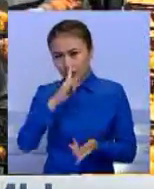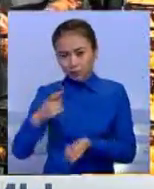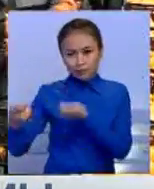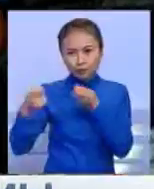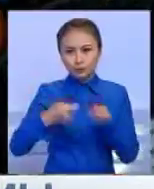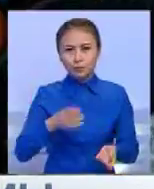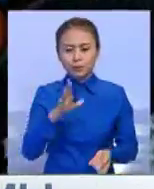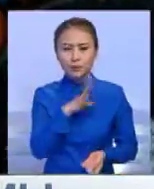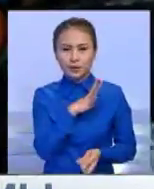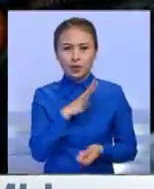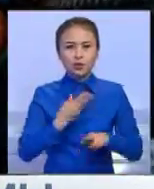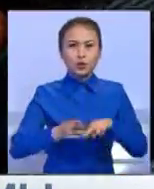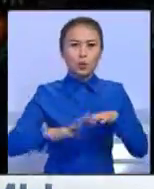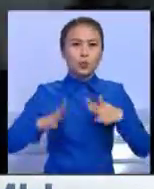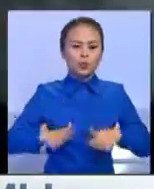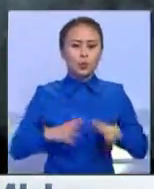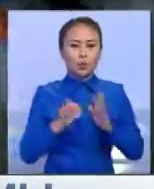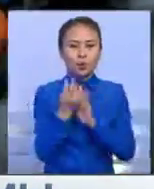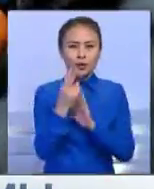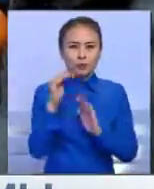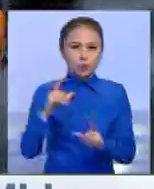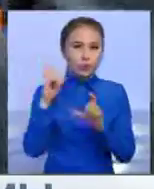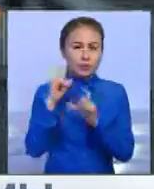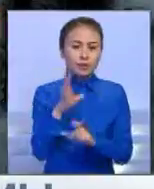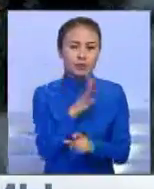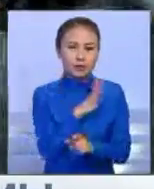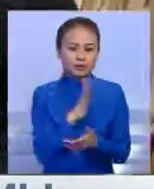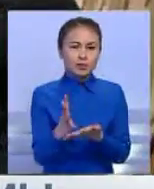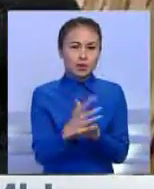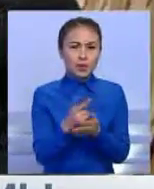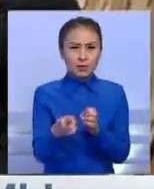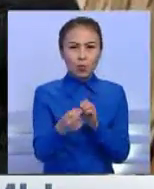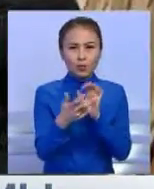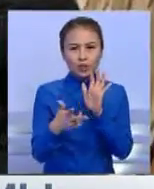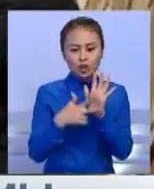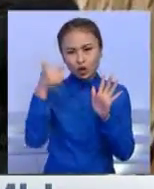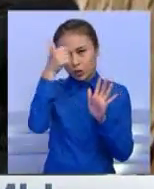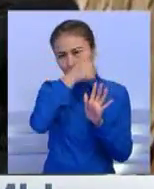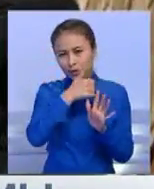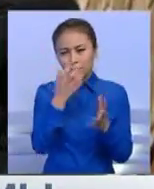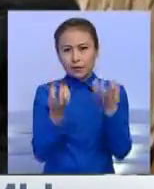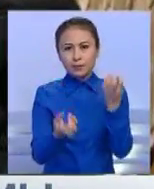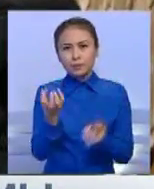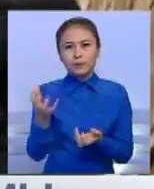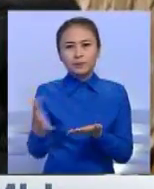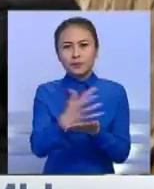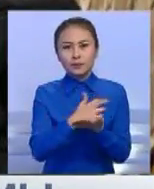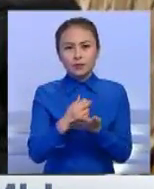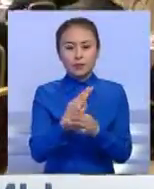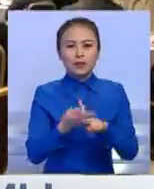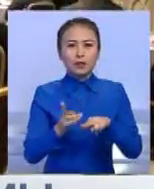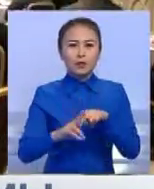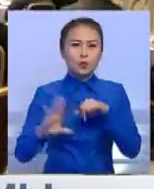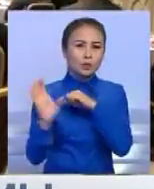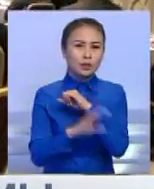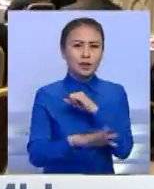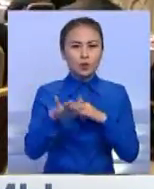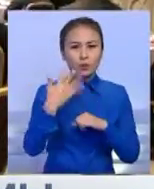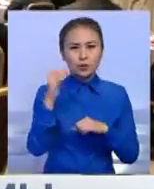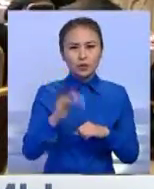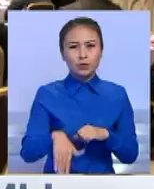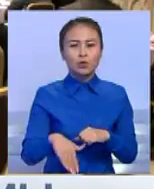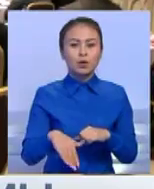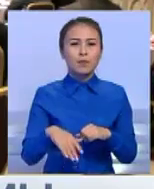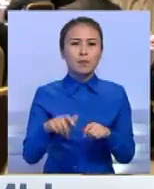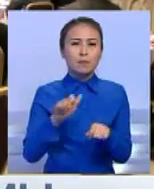Қазақстанға жіберілген. Былтыр Грузияда 12 мың тоннадай цитрус жиналған. 2018 жылы телім маусымының соңына дейін